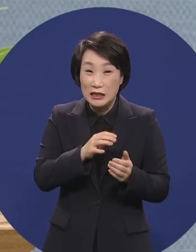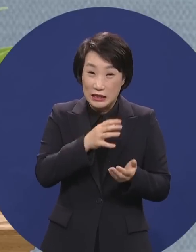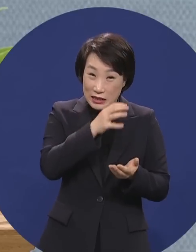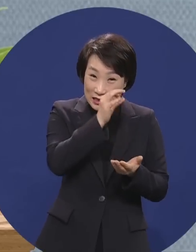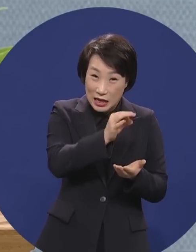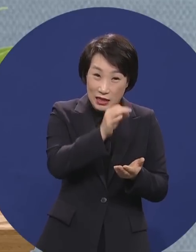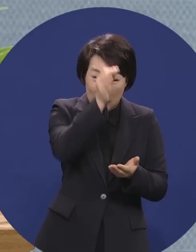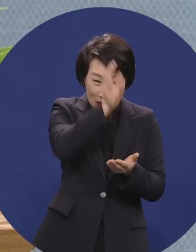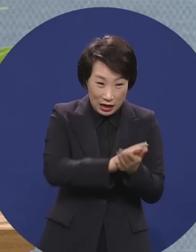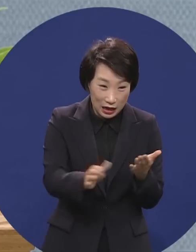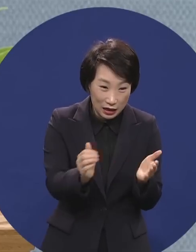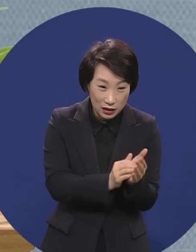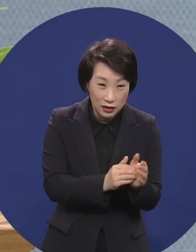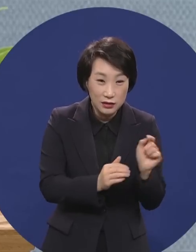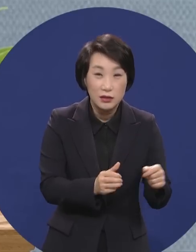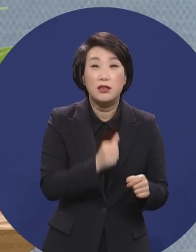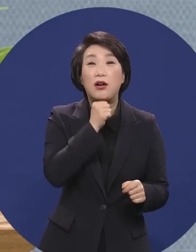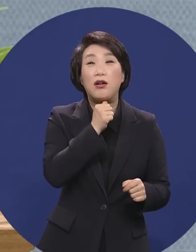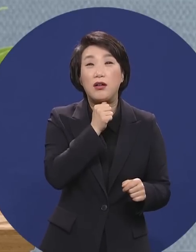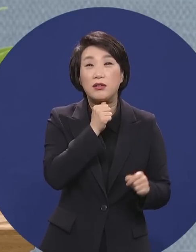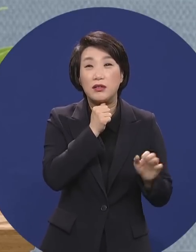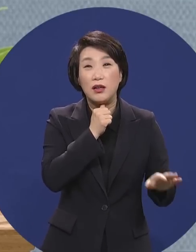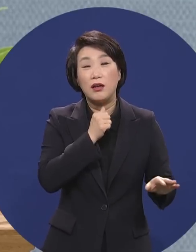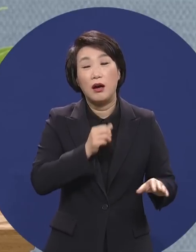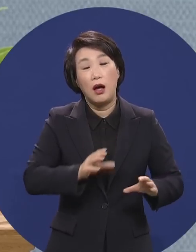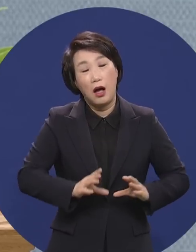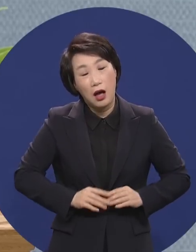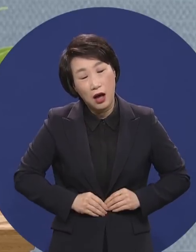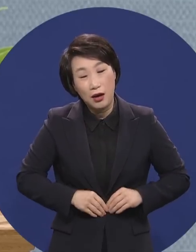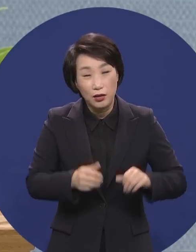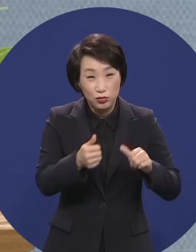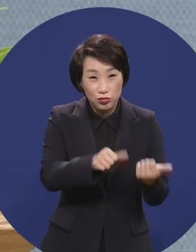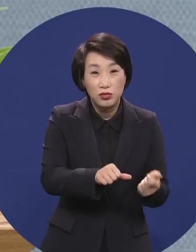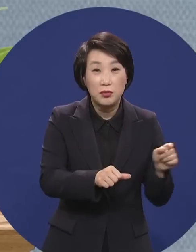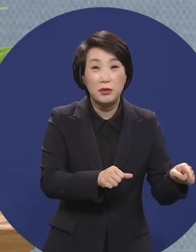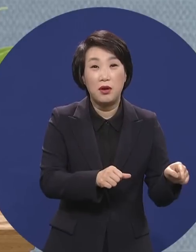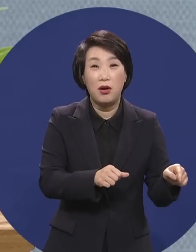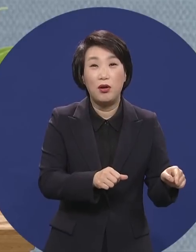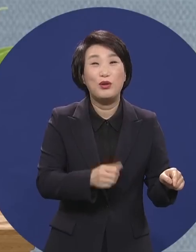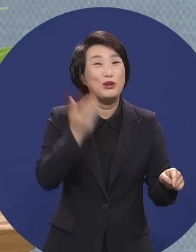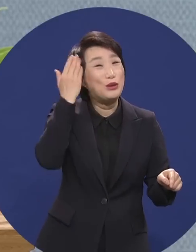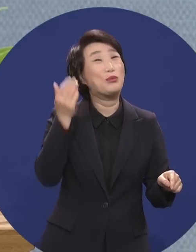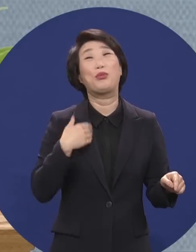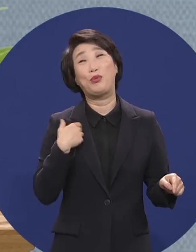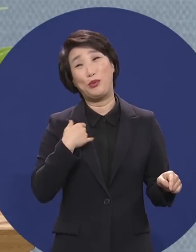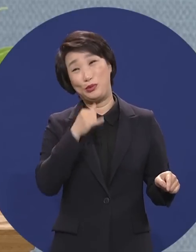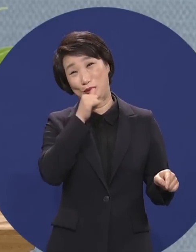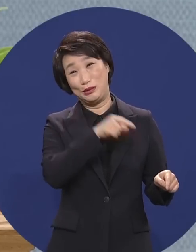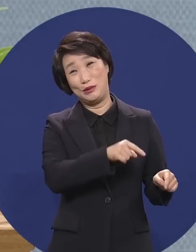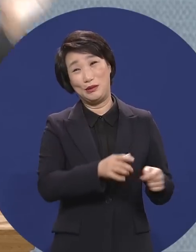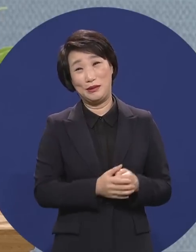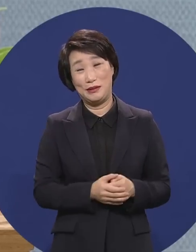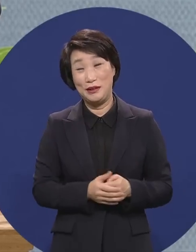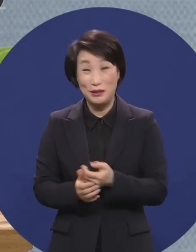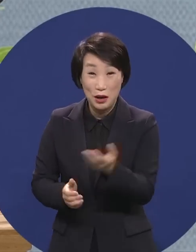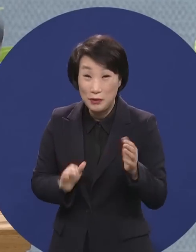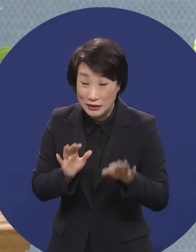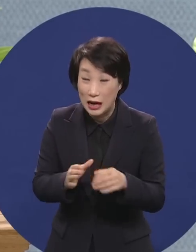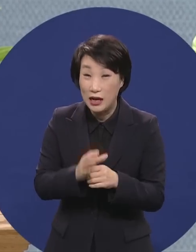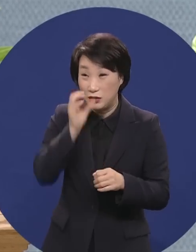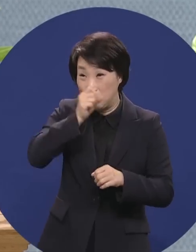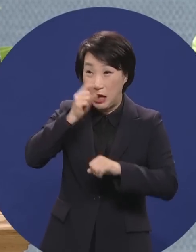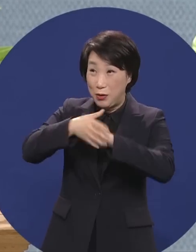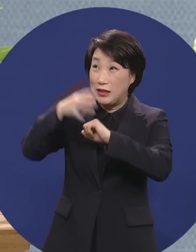재산이 뚝 떨어져 거지가 되어 비참하게 죽음이 온다는 지식을 몰랐기 때문이요. 먹으면